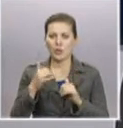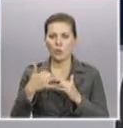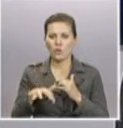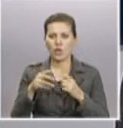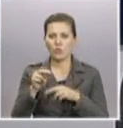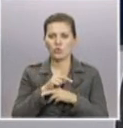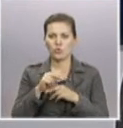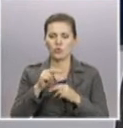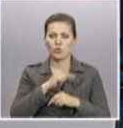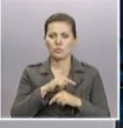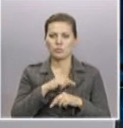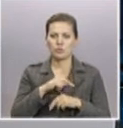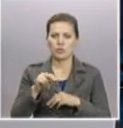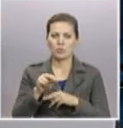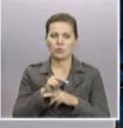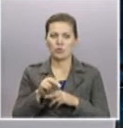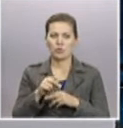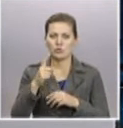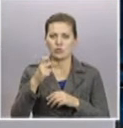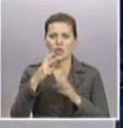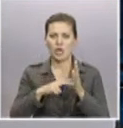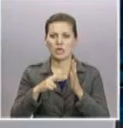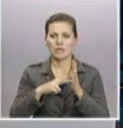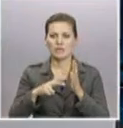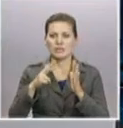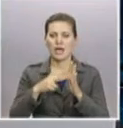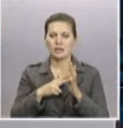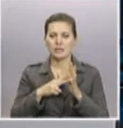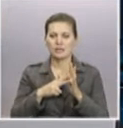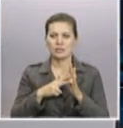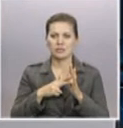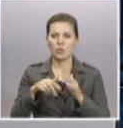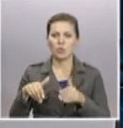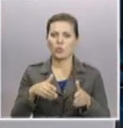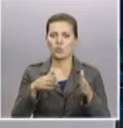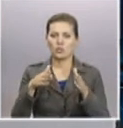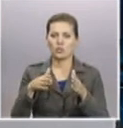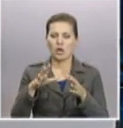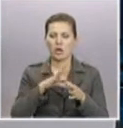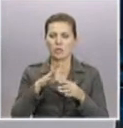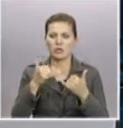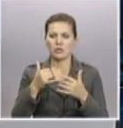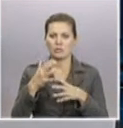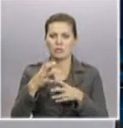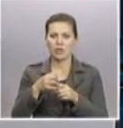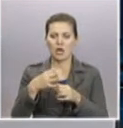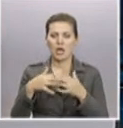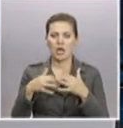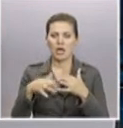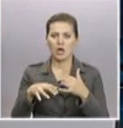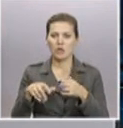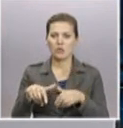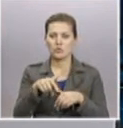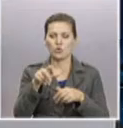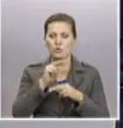жөндеу, жол жөндеу жұмыстарымен 188 көшенің жол жабындысын орташа жол